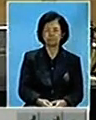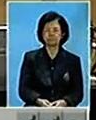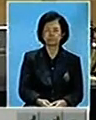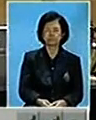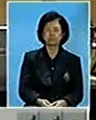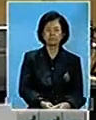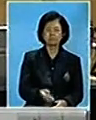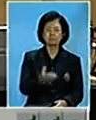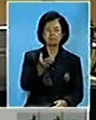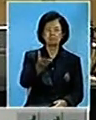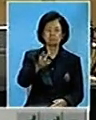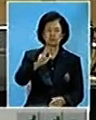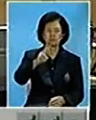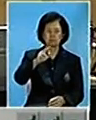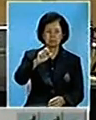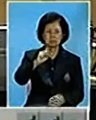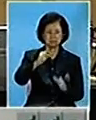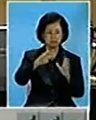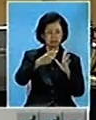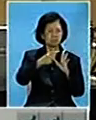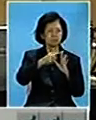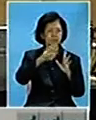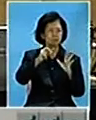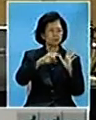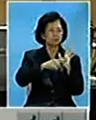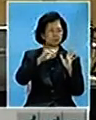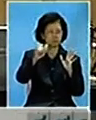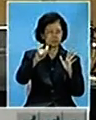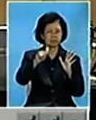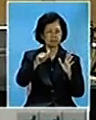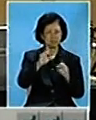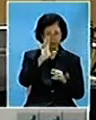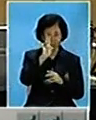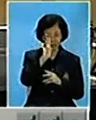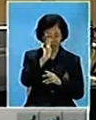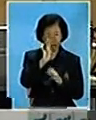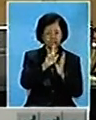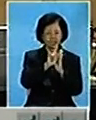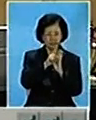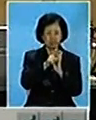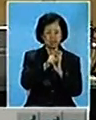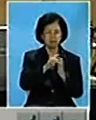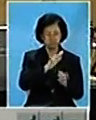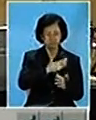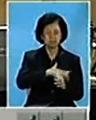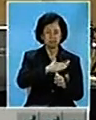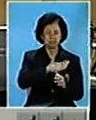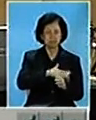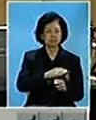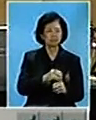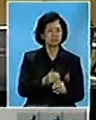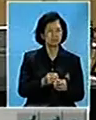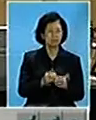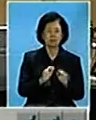เดี๋ยวเอาท่านสุนัยก่อนนะเพียงแต่ผมหาลือนะคนละ7นาทีนะใจเย็นๆนะครับเพราะเหลืออยู่เดี๋ยวนะครับเดี๋